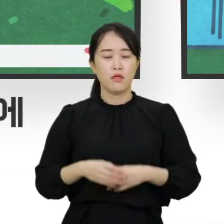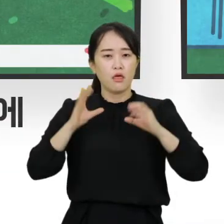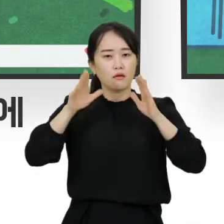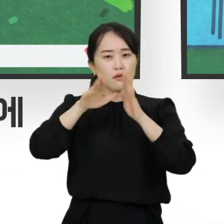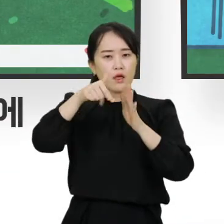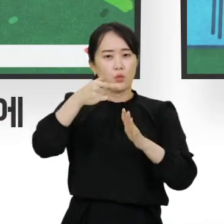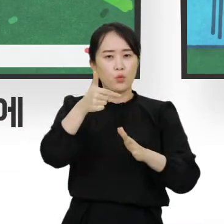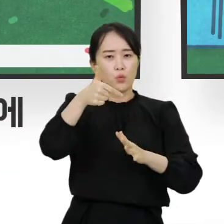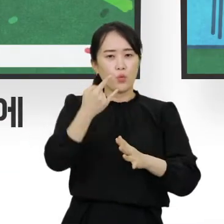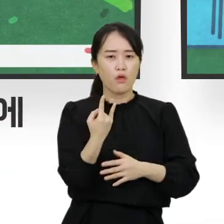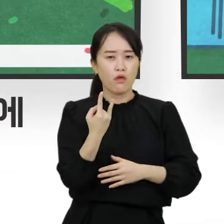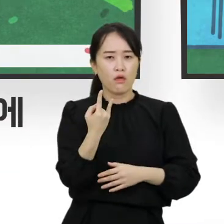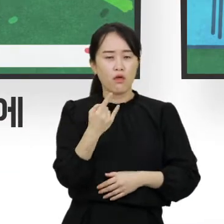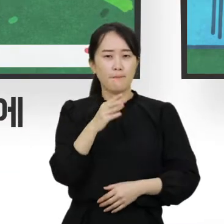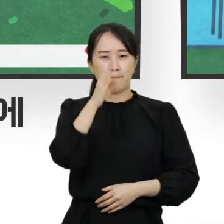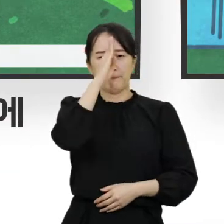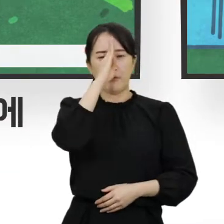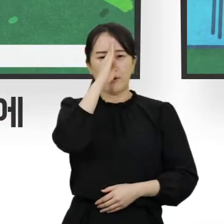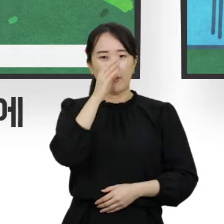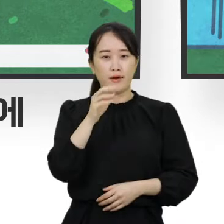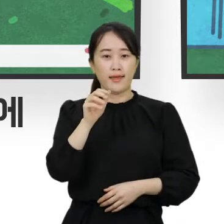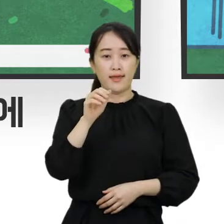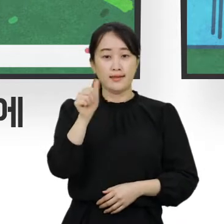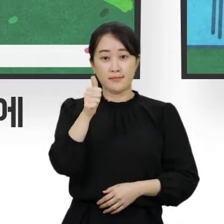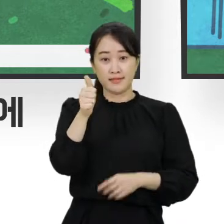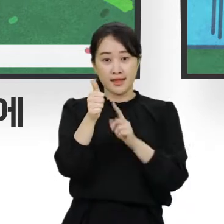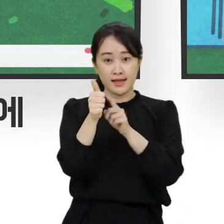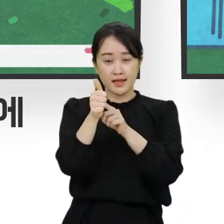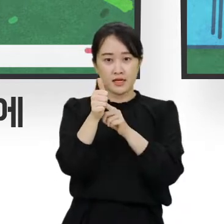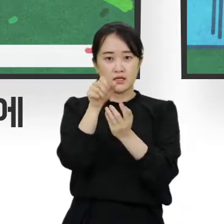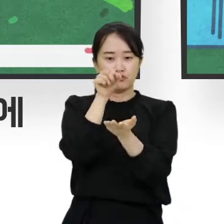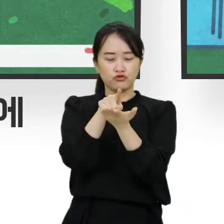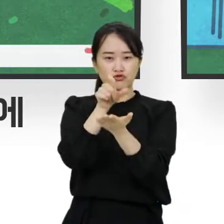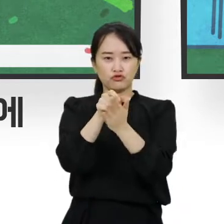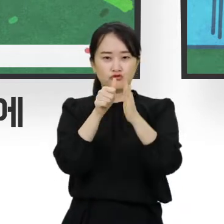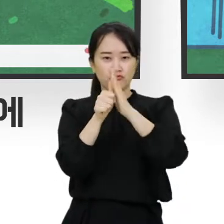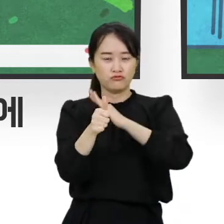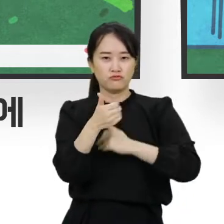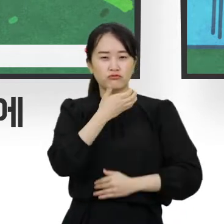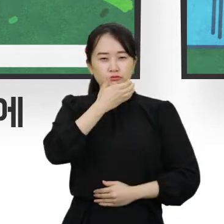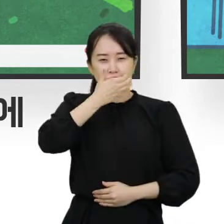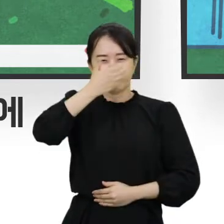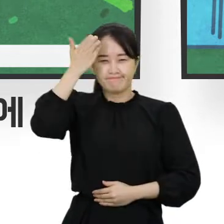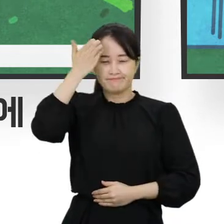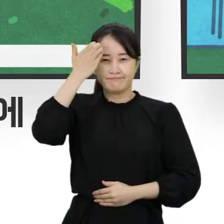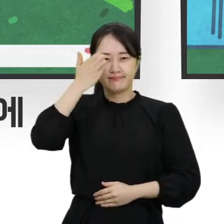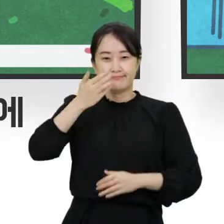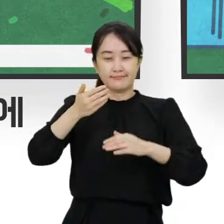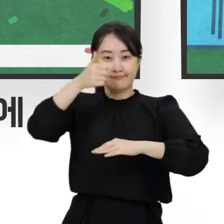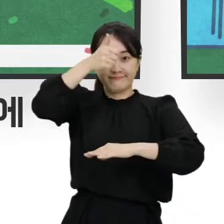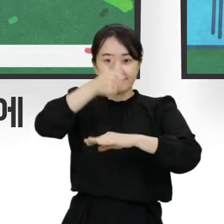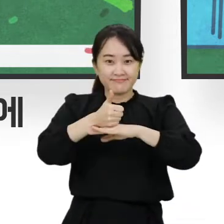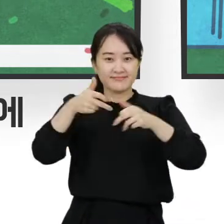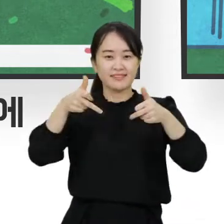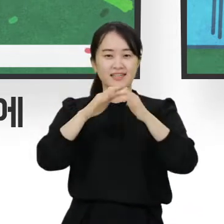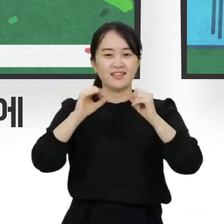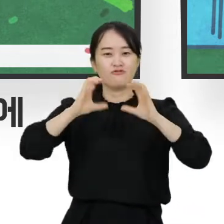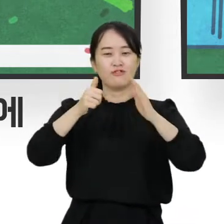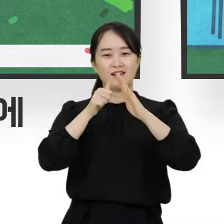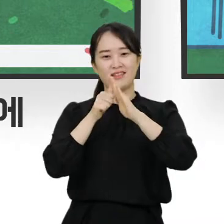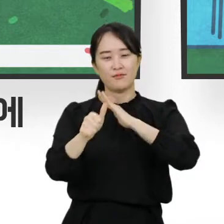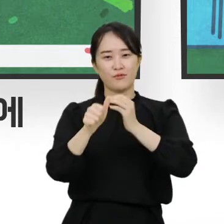어릴 때 뇌성마비를 갖게 된 A씨는 축구선수에 대한 꿈을 갖고 노력한 끝에 장애인